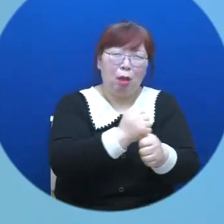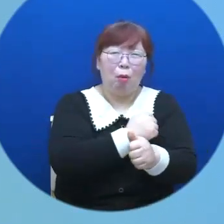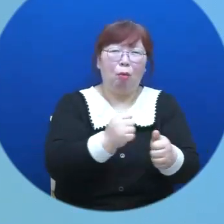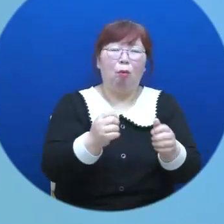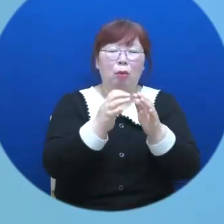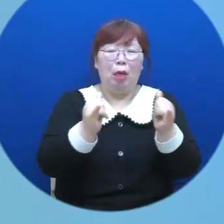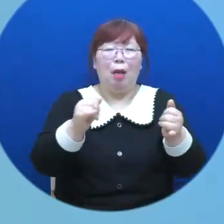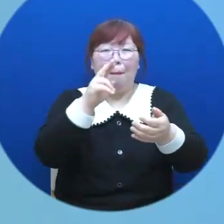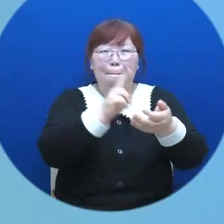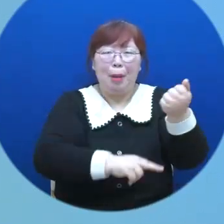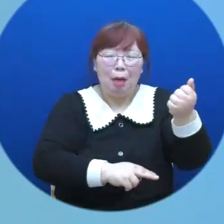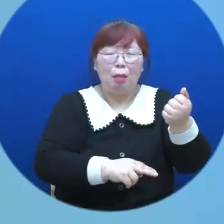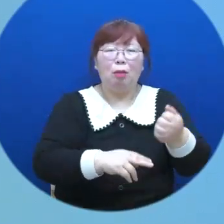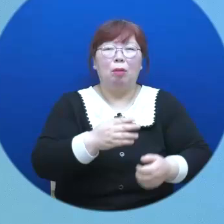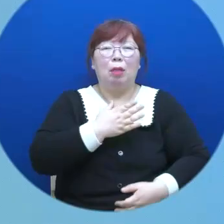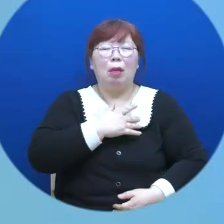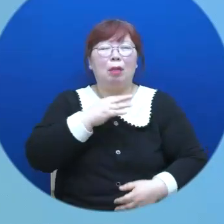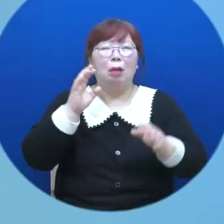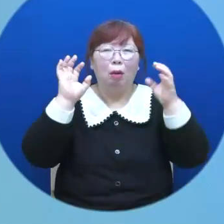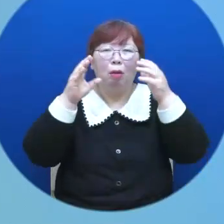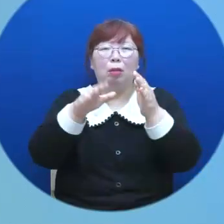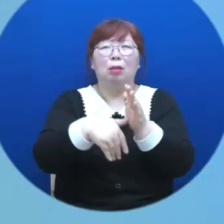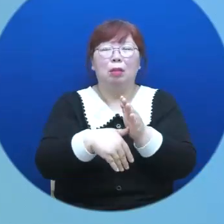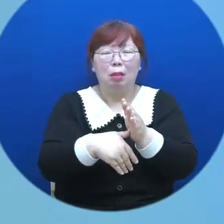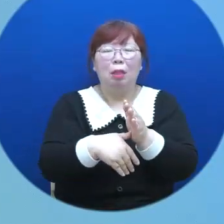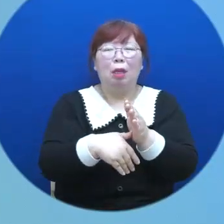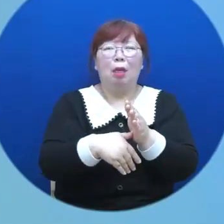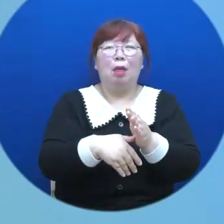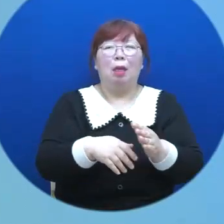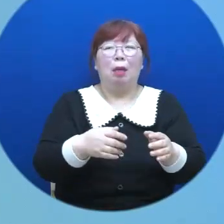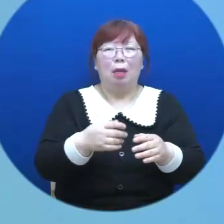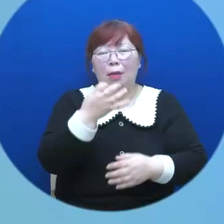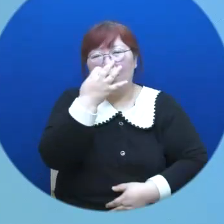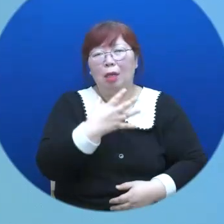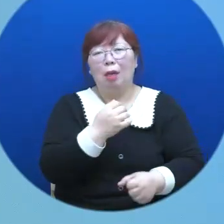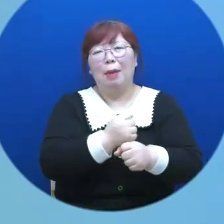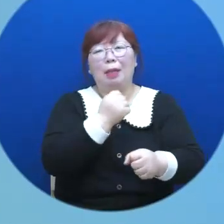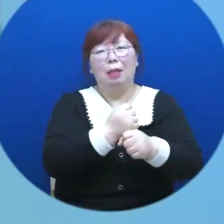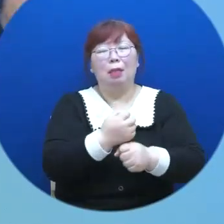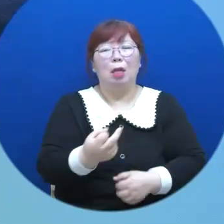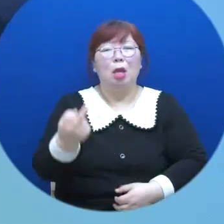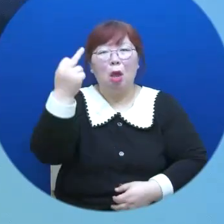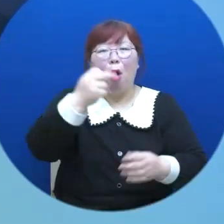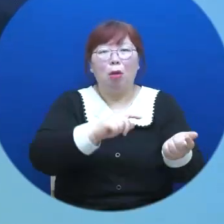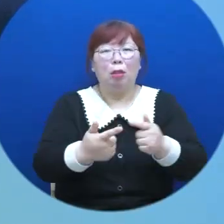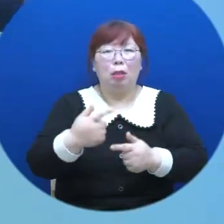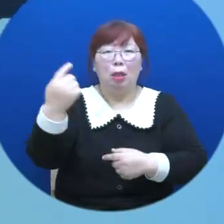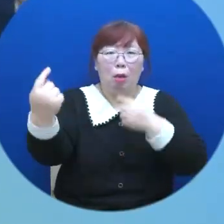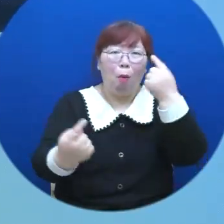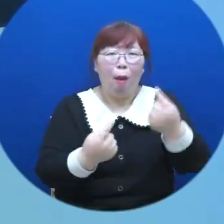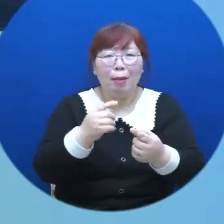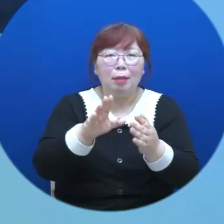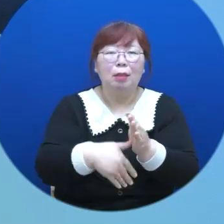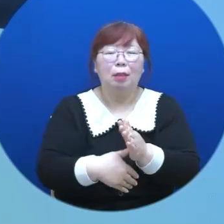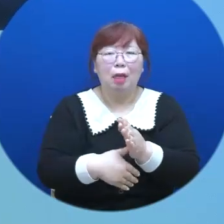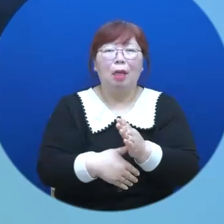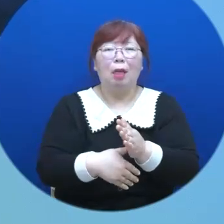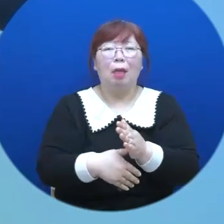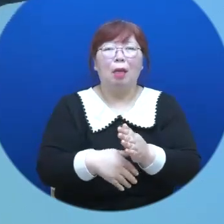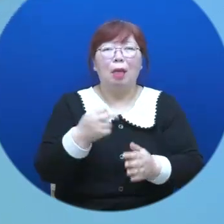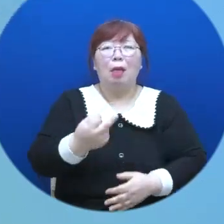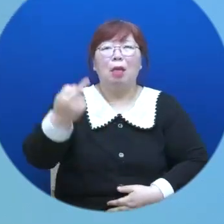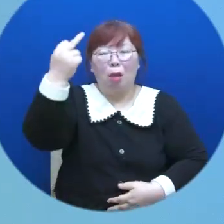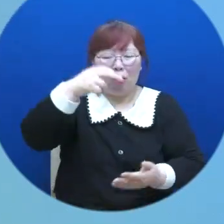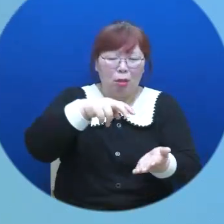인신매매로 팔아버렸던 그 왼수들이 자기 앞에 놓여 있을 때 그들은 뭐다? 사시나무 떨도